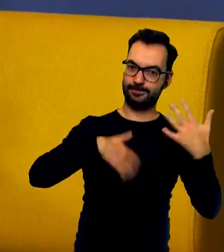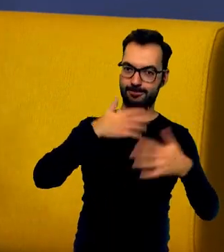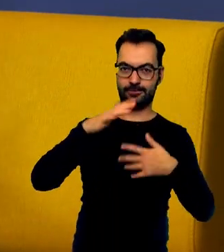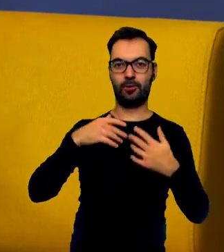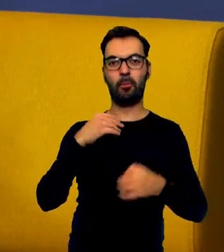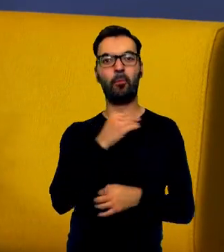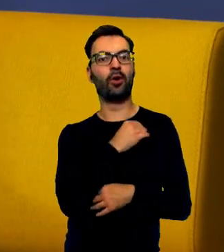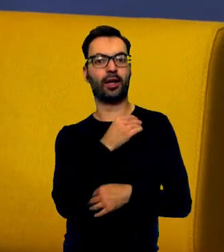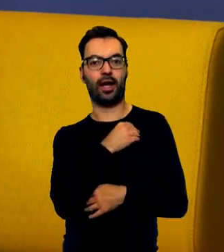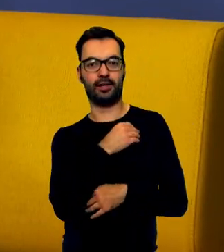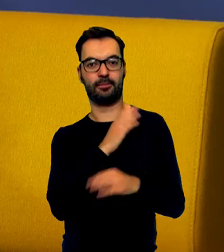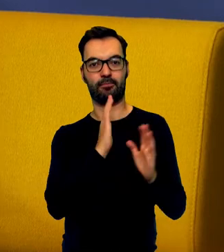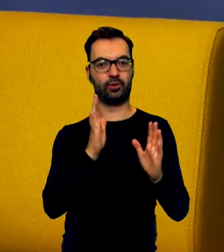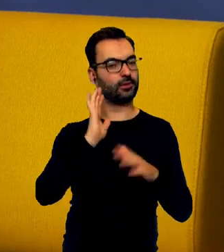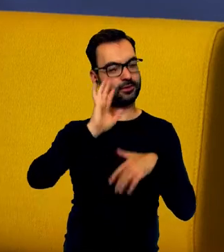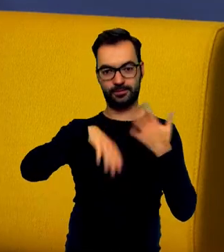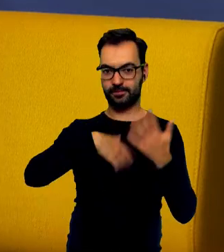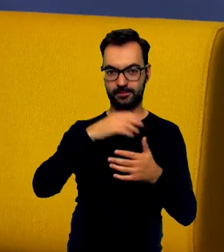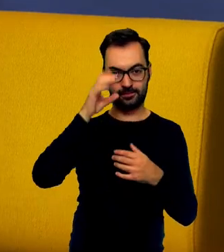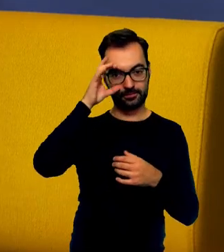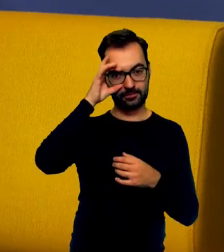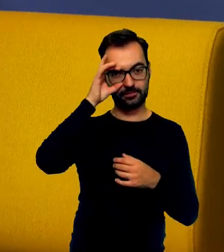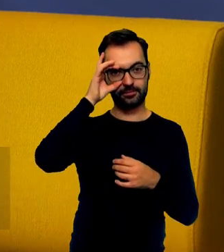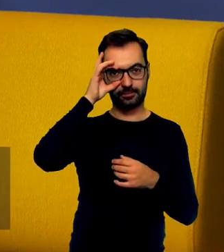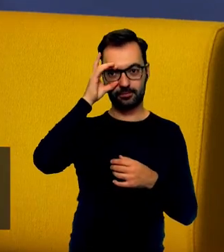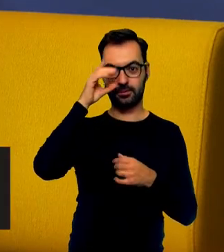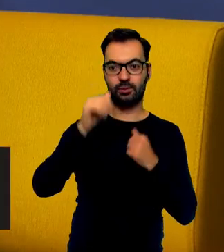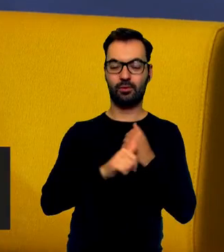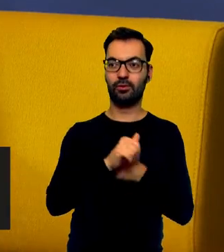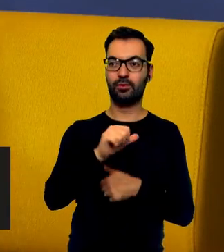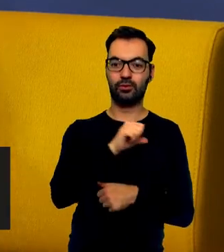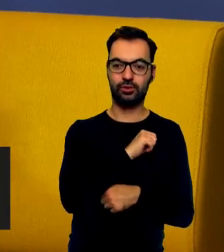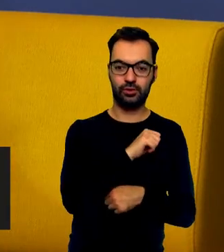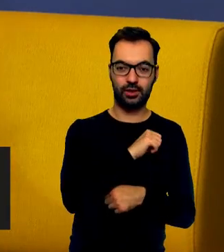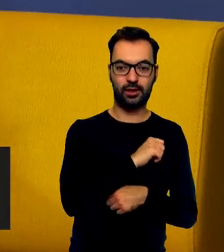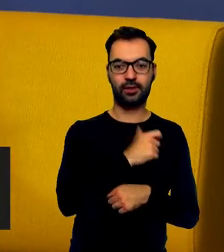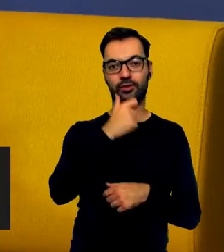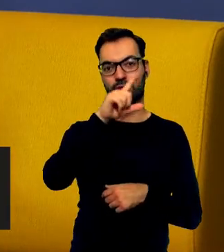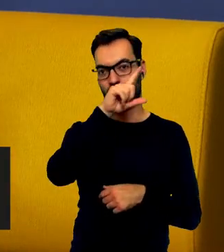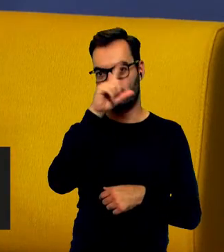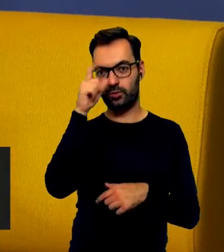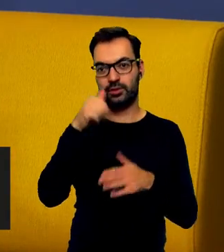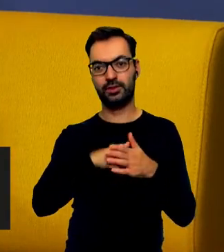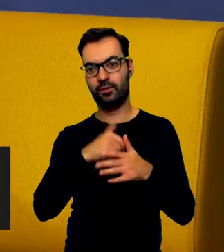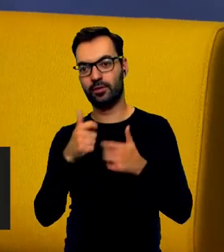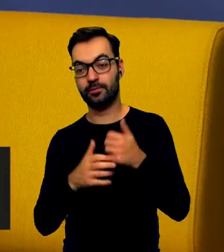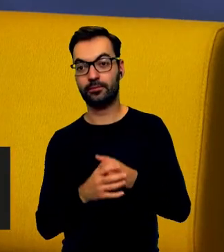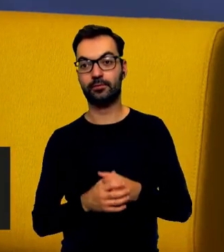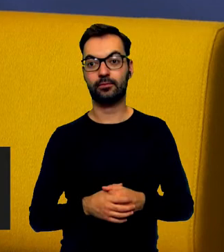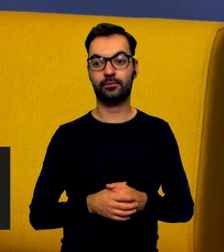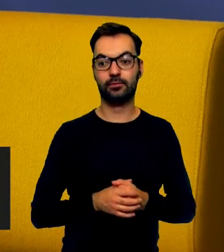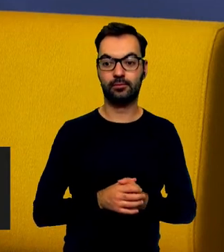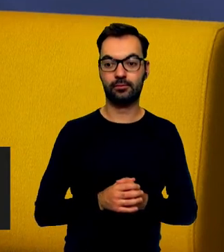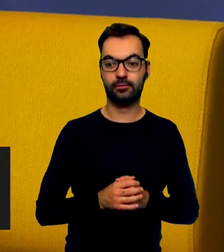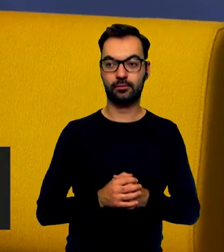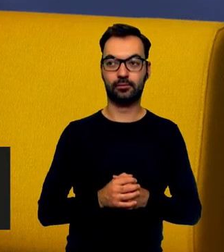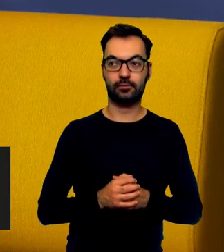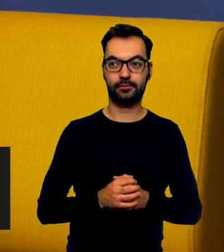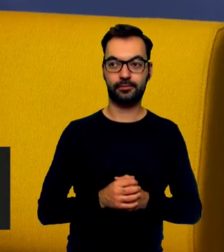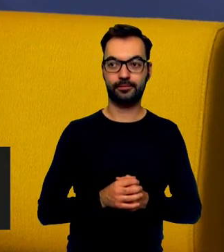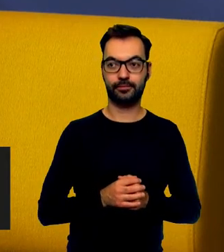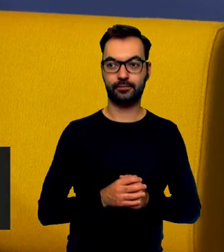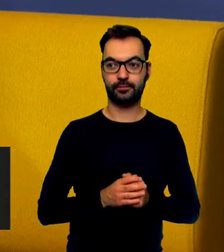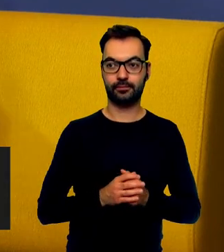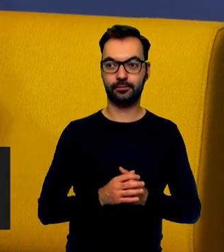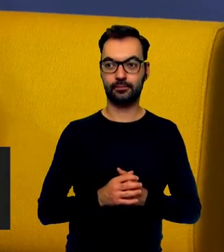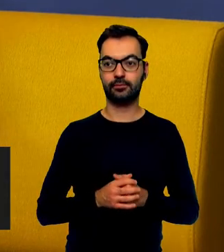ładu moralnego, który zachwiany jest przez grzech i przez to wszystko, co ludzie tutaj wyprawiają, mówiąc